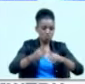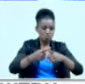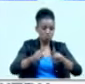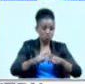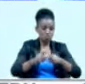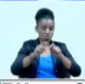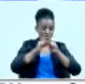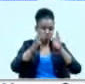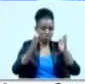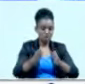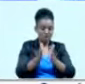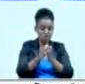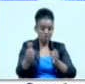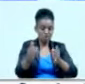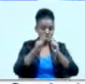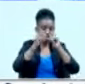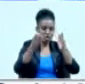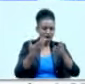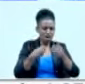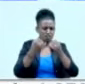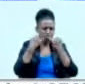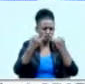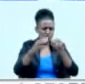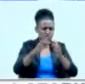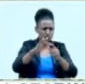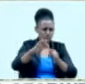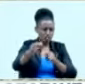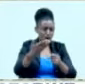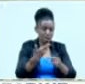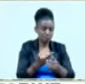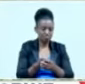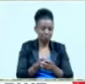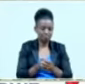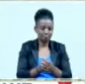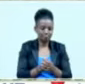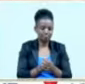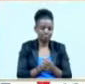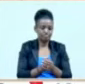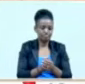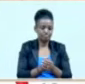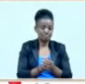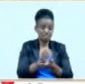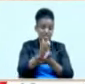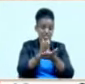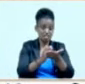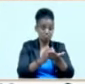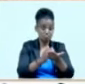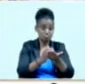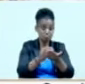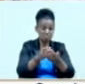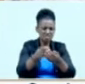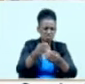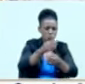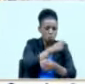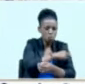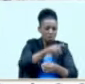Karine Umtoni na Joseph Mushimire badufitiye inkuru irambuye. Bamwe mu baturage bavuga ko poste de sante mu rwego ruri hagati